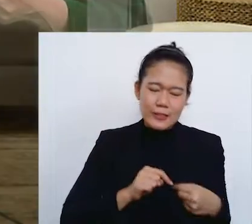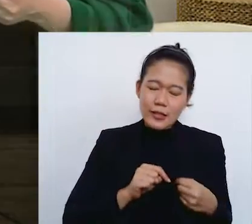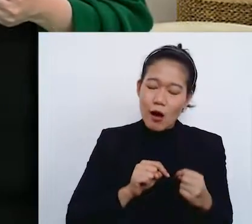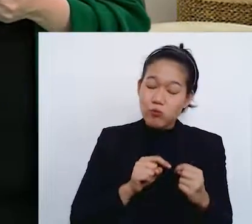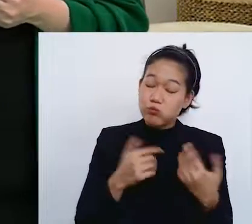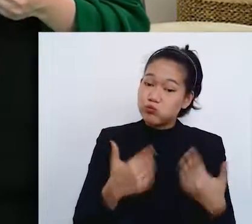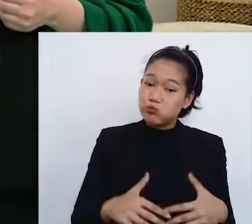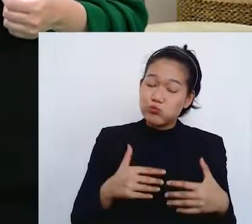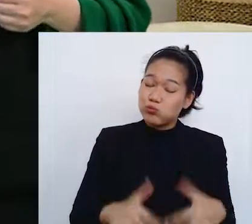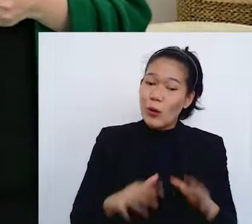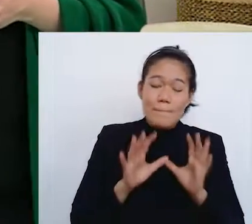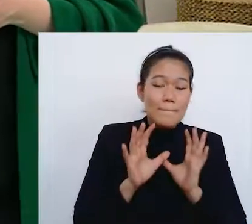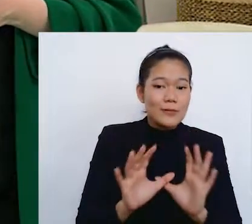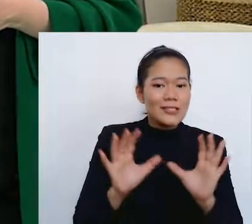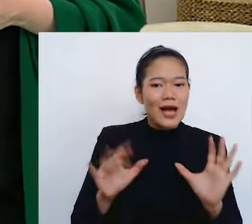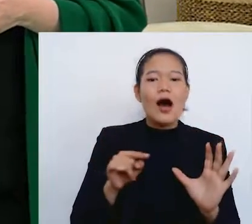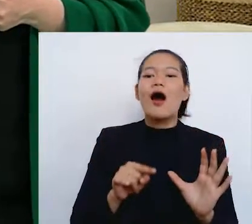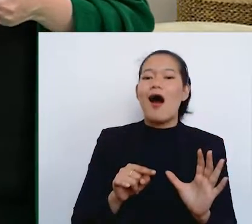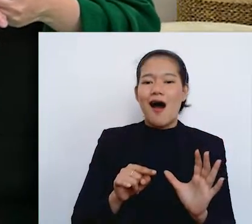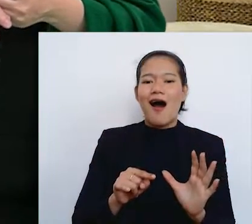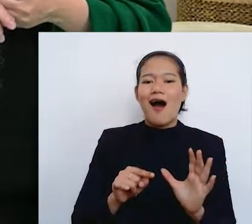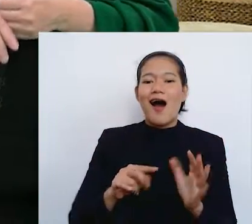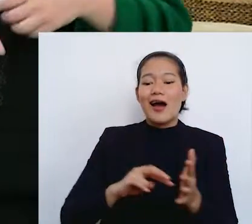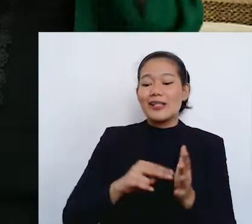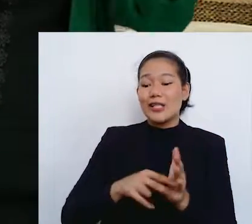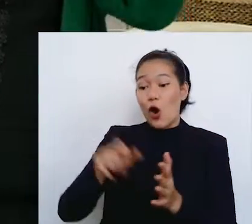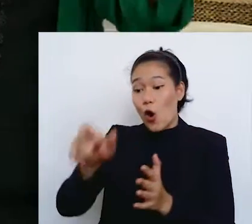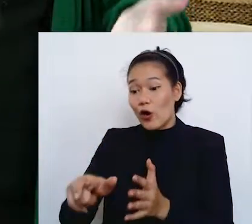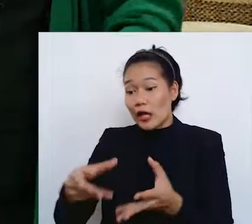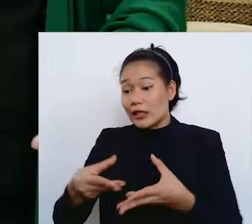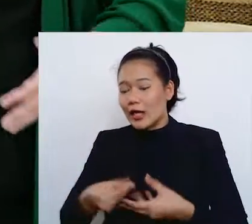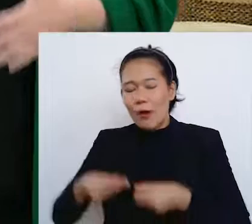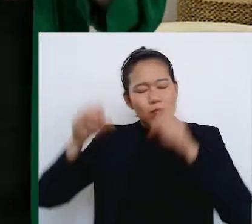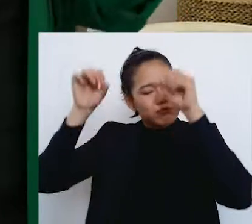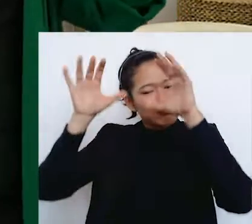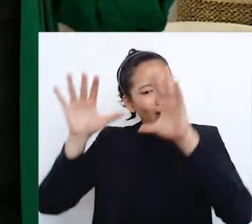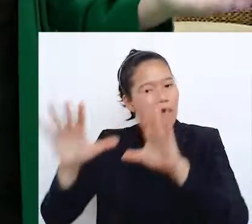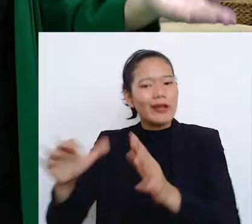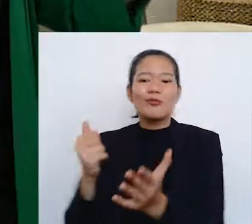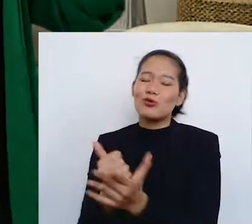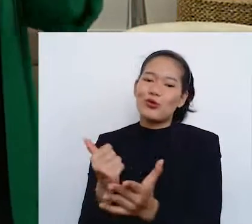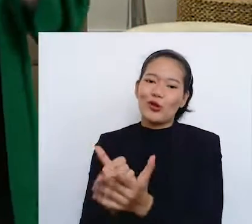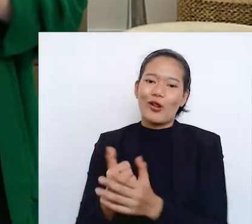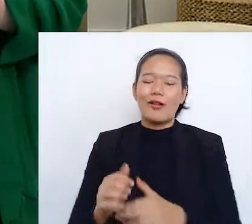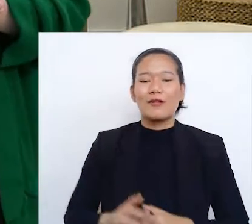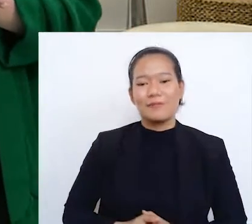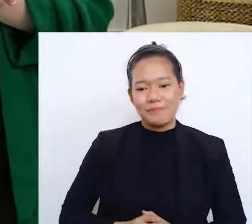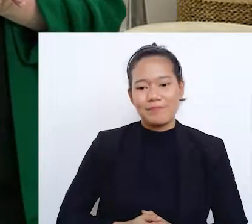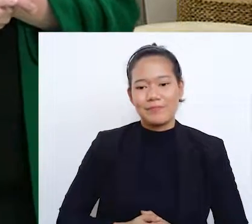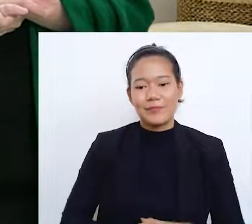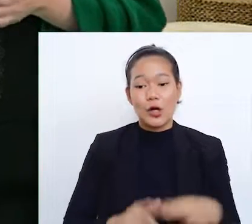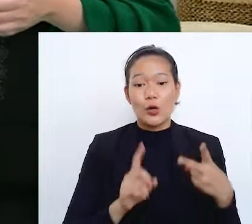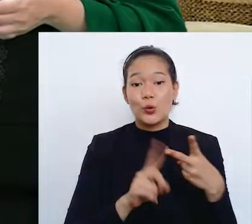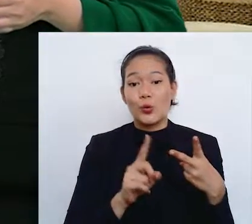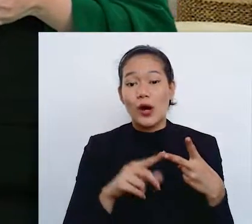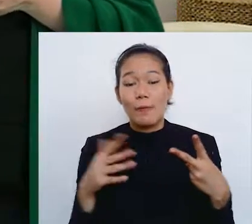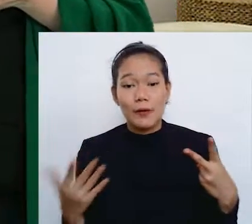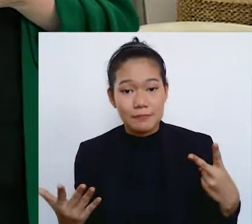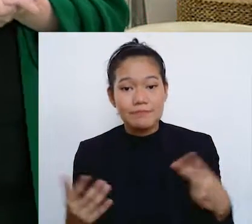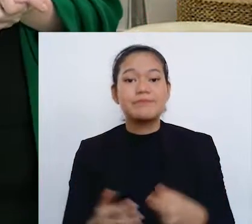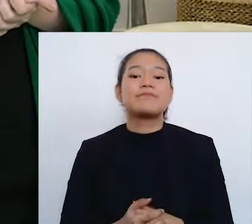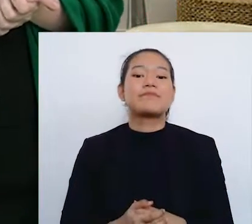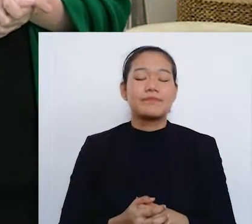besar. Maka itu akan menjadi berkat, baik untuk yang memberi ataupun untuk yang menerima. Yang